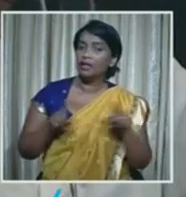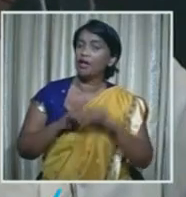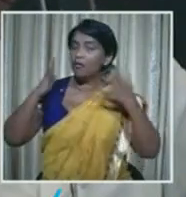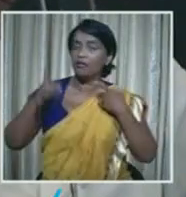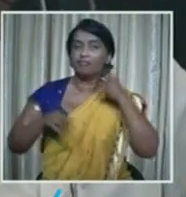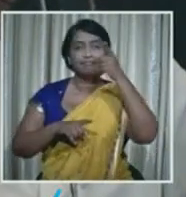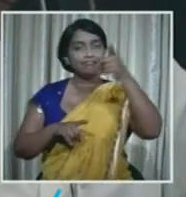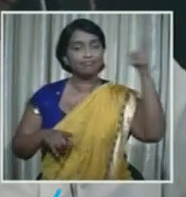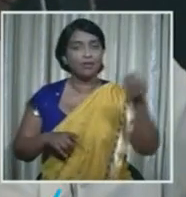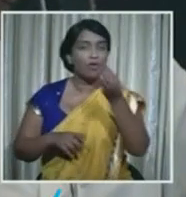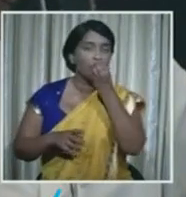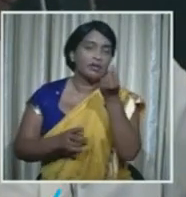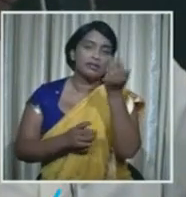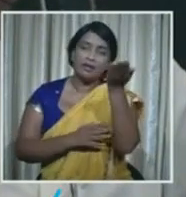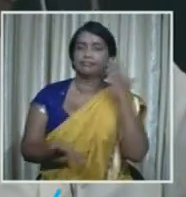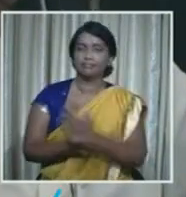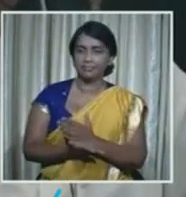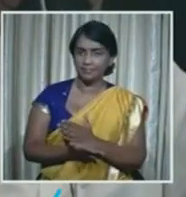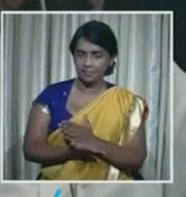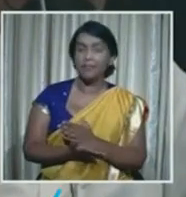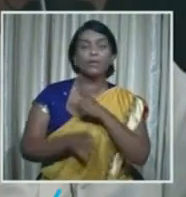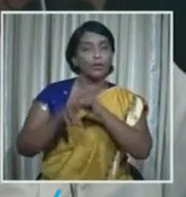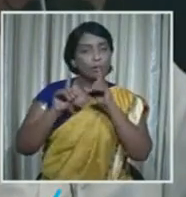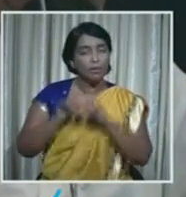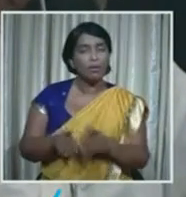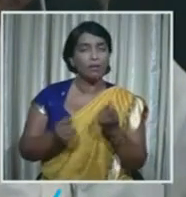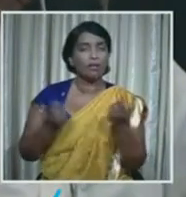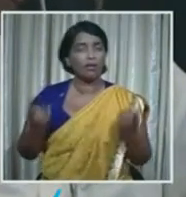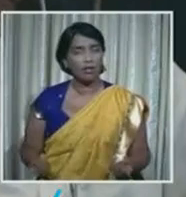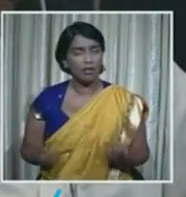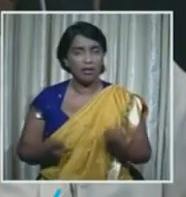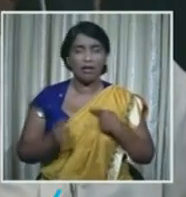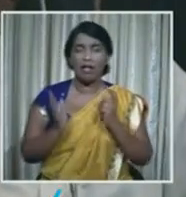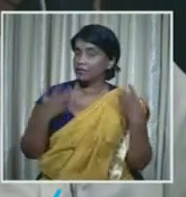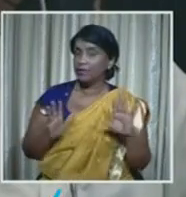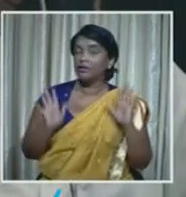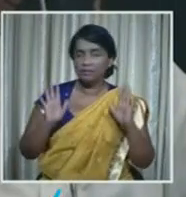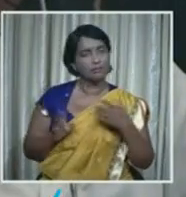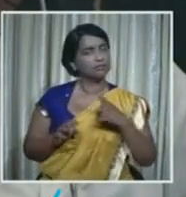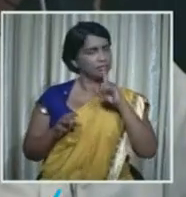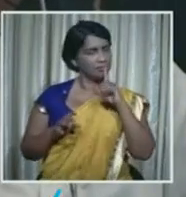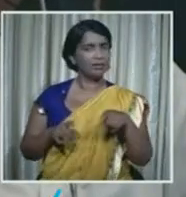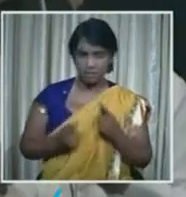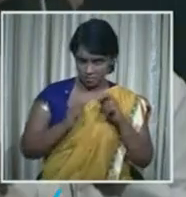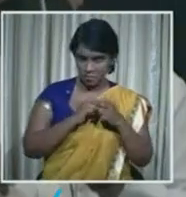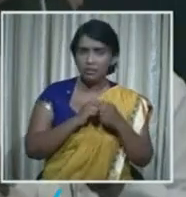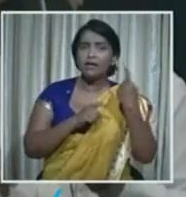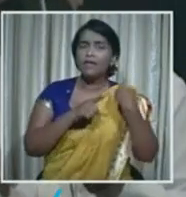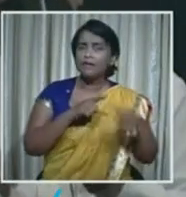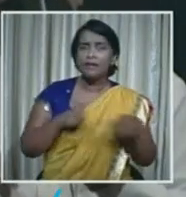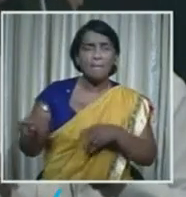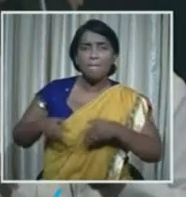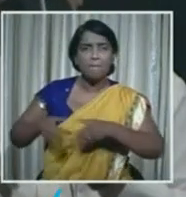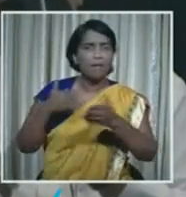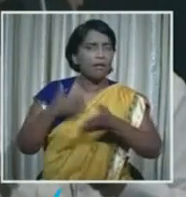වටේ ගිහිල්ලා කන්න සල්ලි ටික ඉල්ල ඉල්ල ණය ඉල්ලනවා. ඉතින් මෙච්චර සල්ලි නැතුව ණය ගවා ගන්න විදියක් නැතුව ඉඳෙද්දි මෙච්චර අර්බුදයක් තියෙද්දි මේකට ප්‍රශ්නයක්